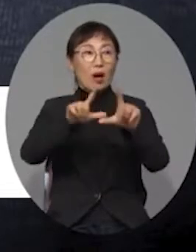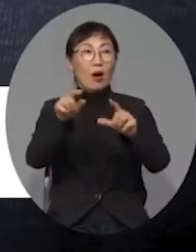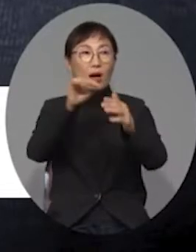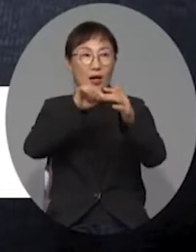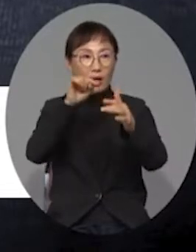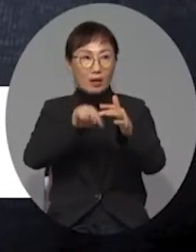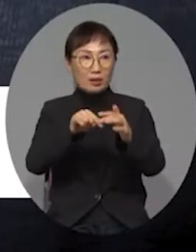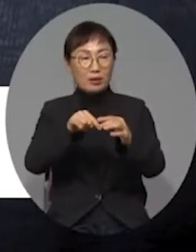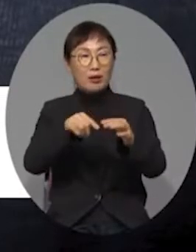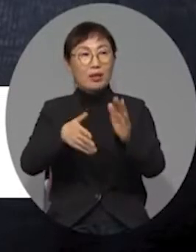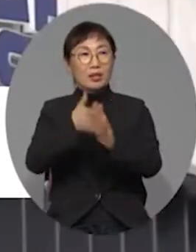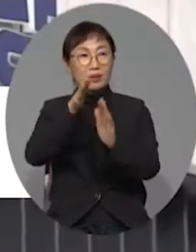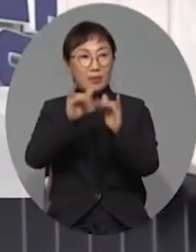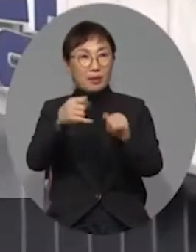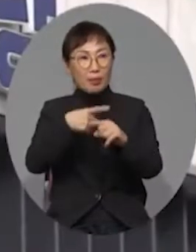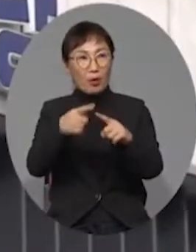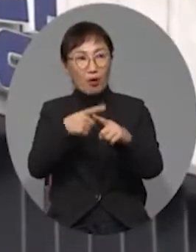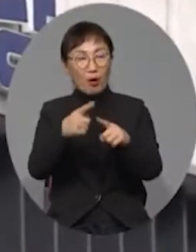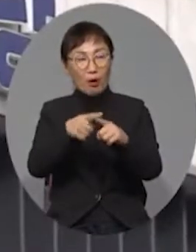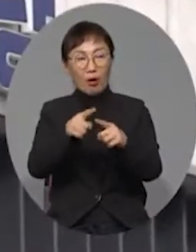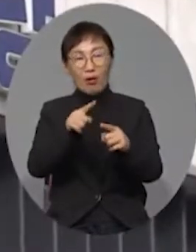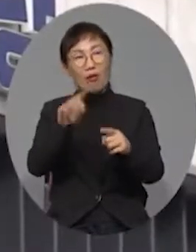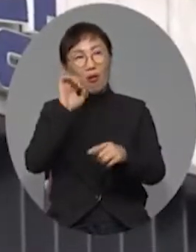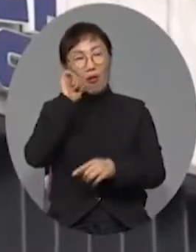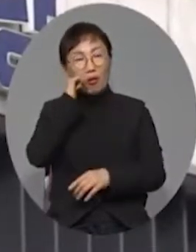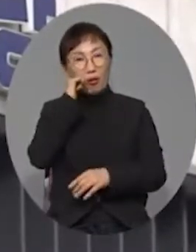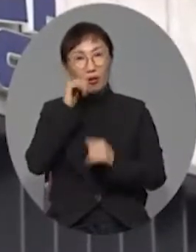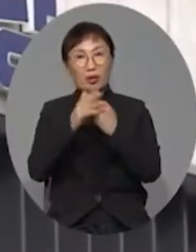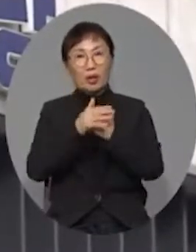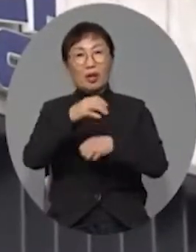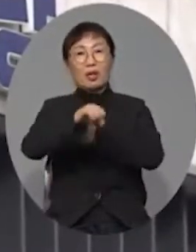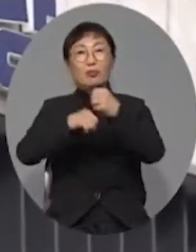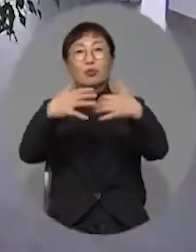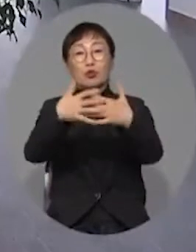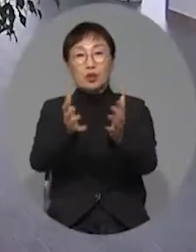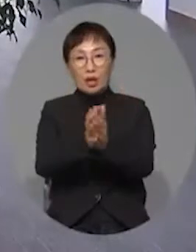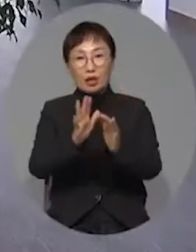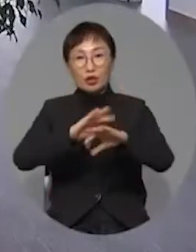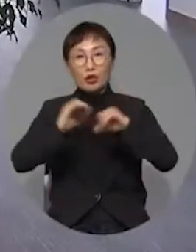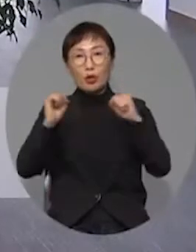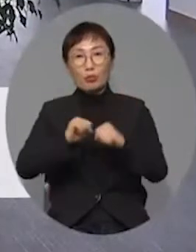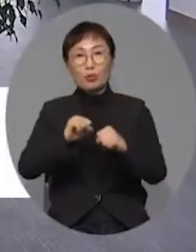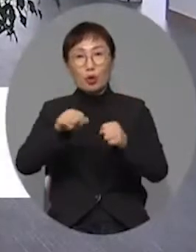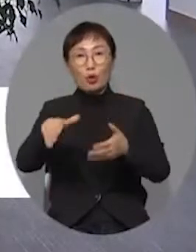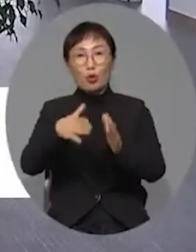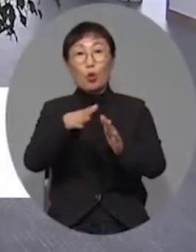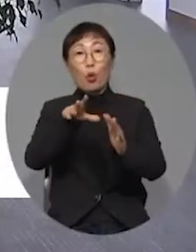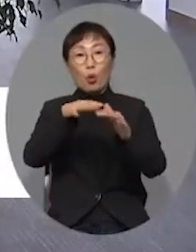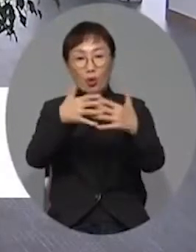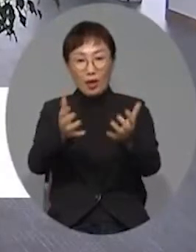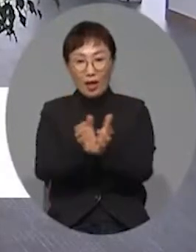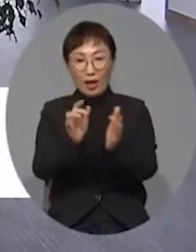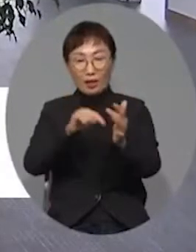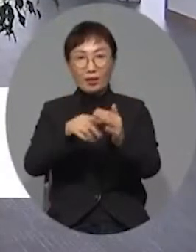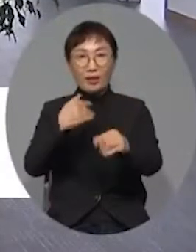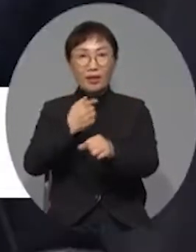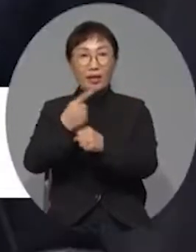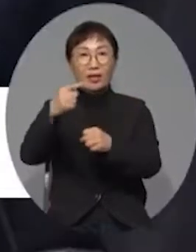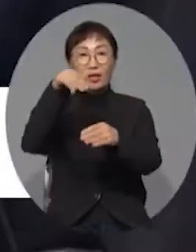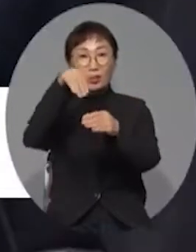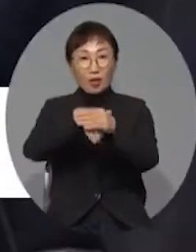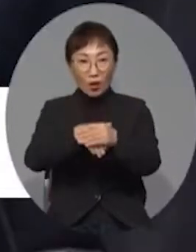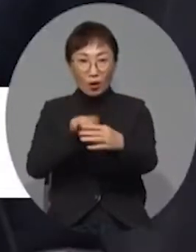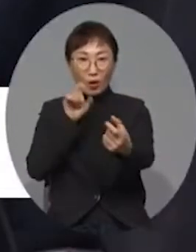좀 괴리가 발생하는. 이런 가운데 더불어민주당 전북도당이 내년 지방선거를 앞두고